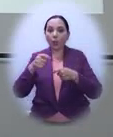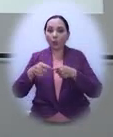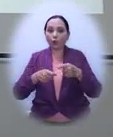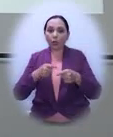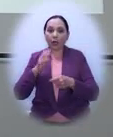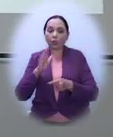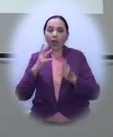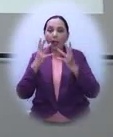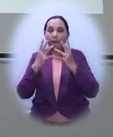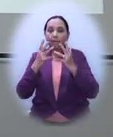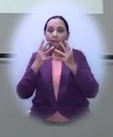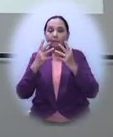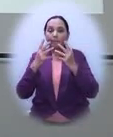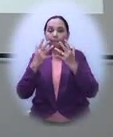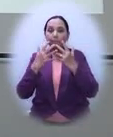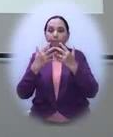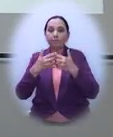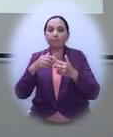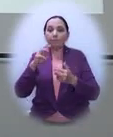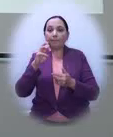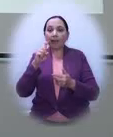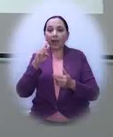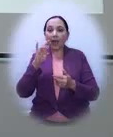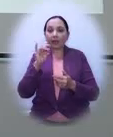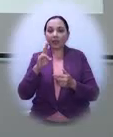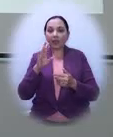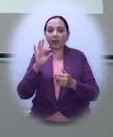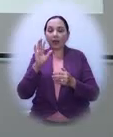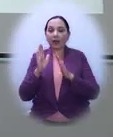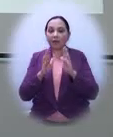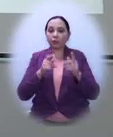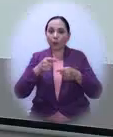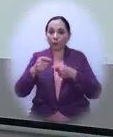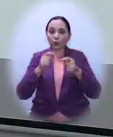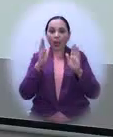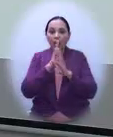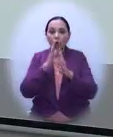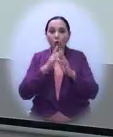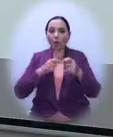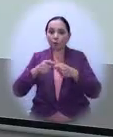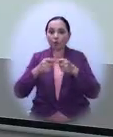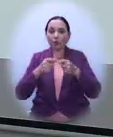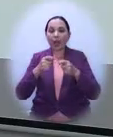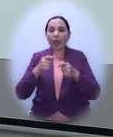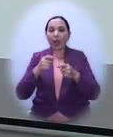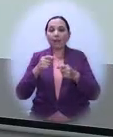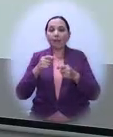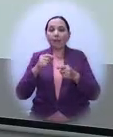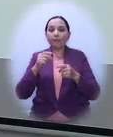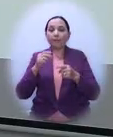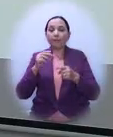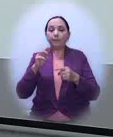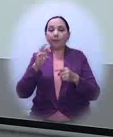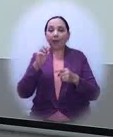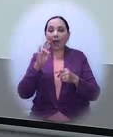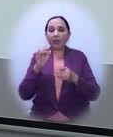boshqarilishi mexanik ravishda boshqariladi. Ya'ni haroratni boshqarish mexanik ravishda boshqarilib